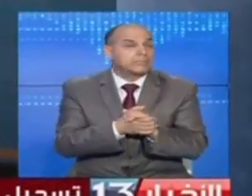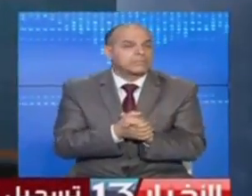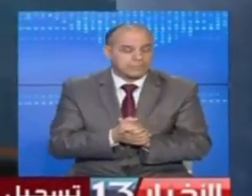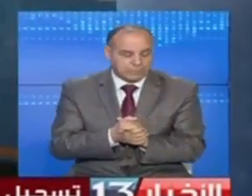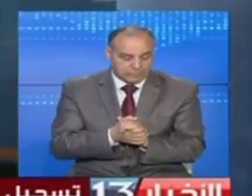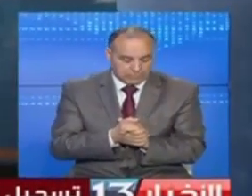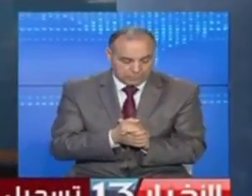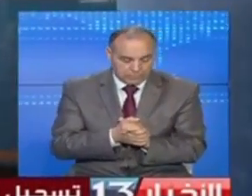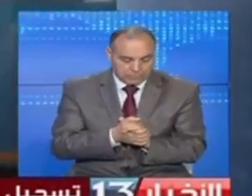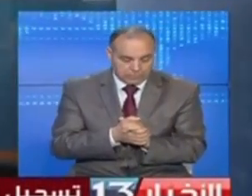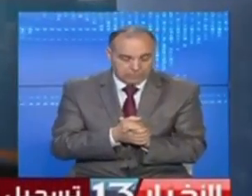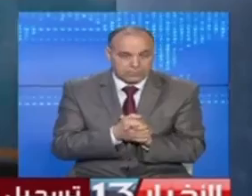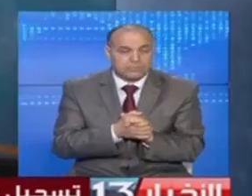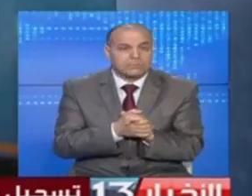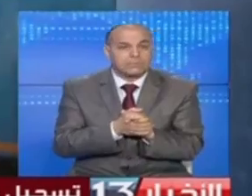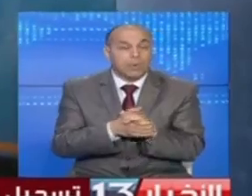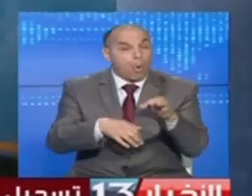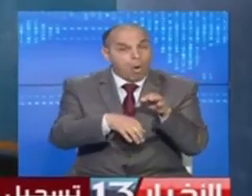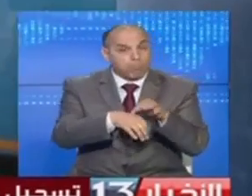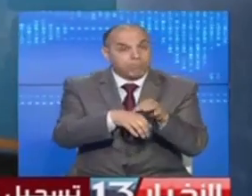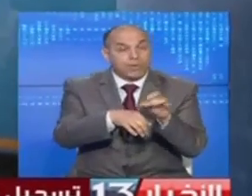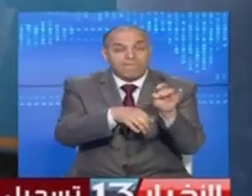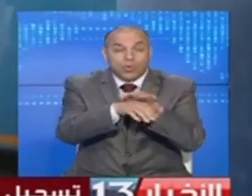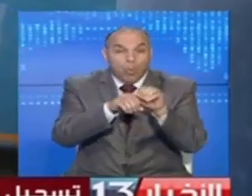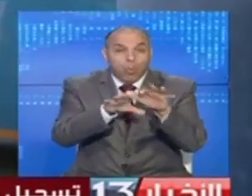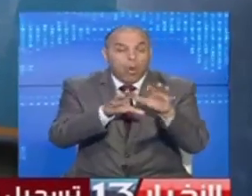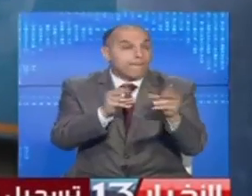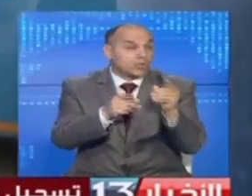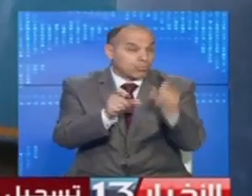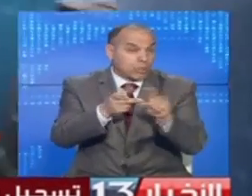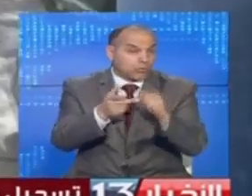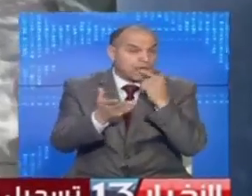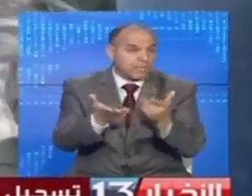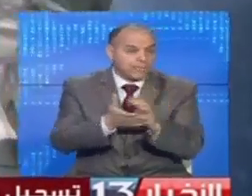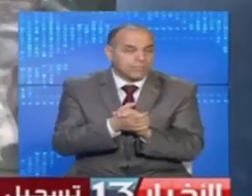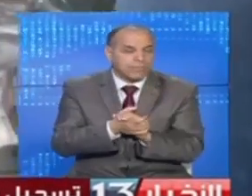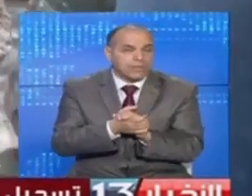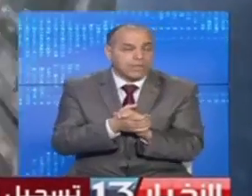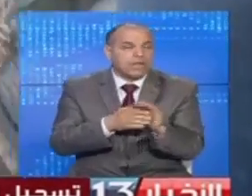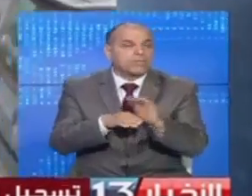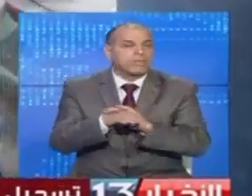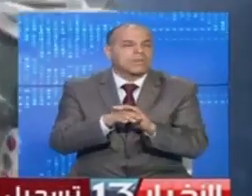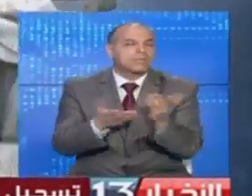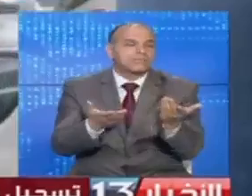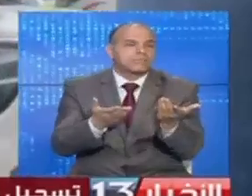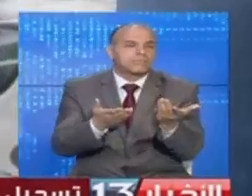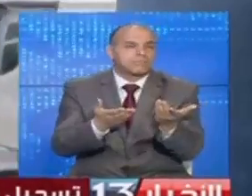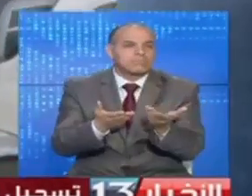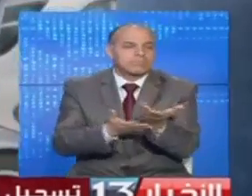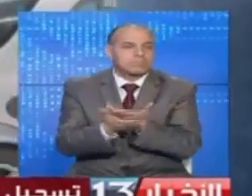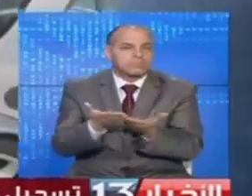اللي هي تمست بالفيروس هذه، وهذا في اطار معناه